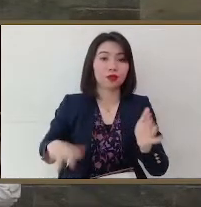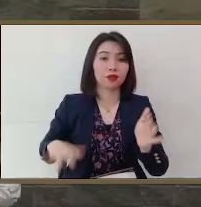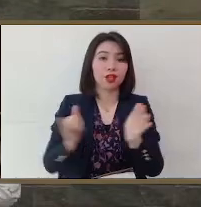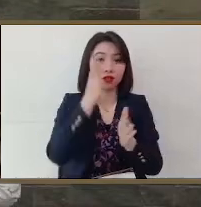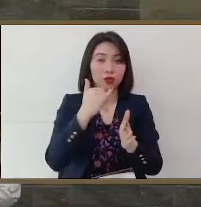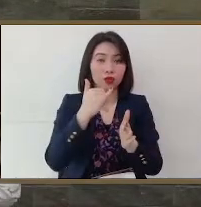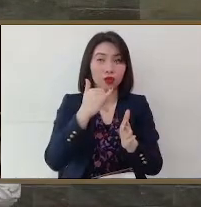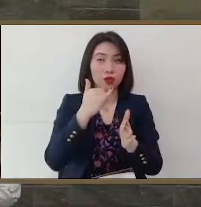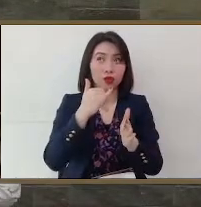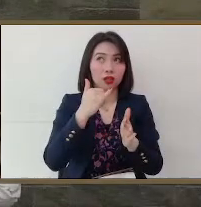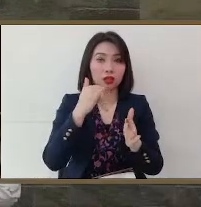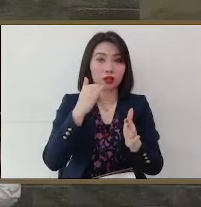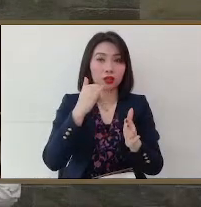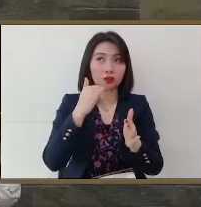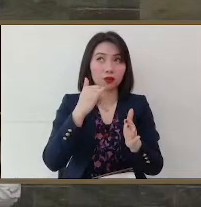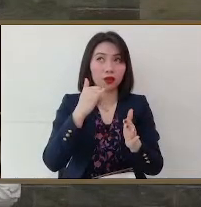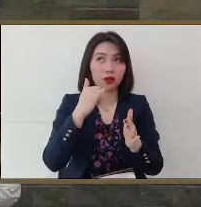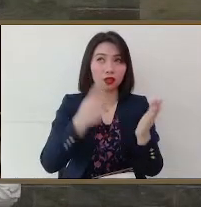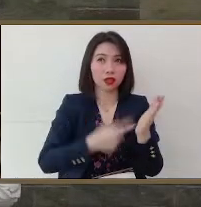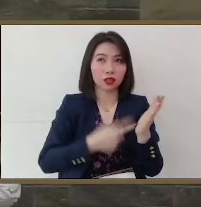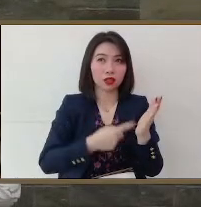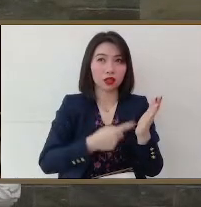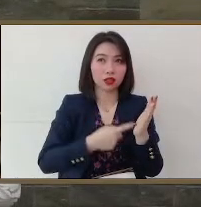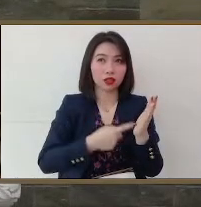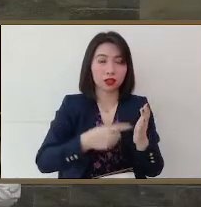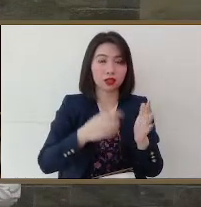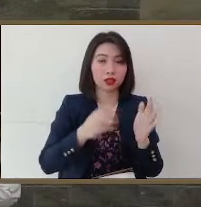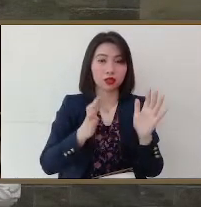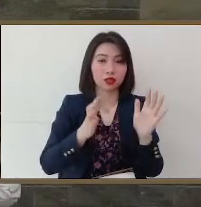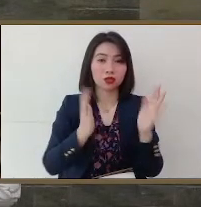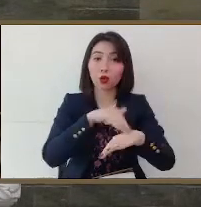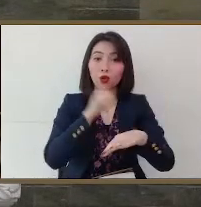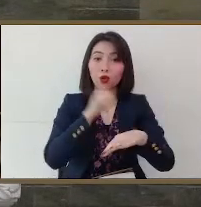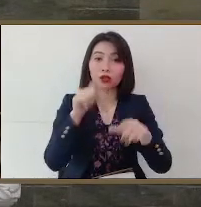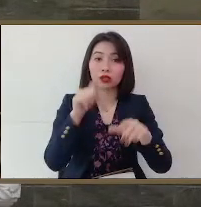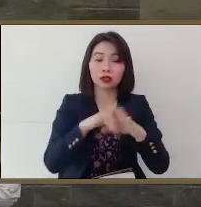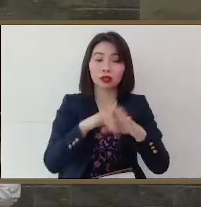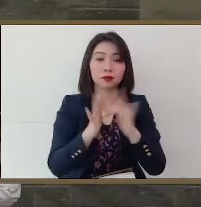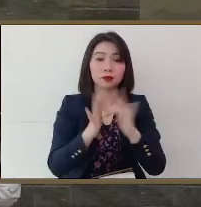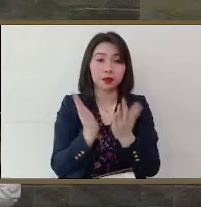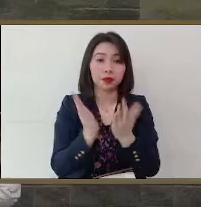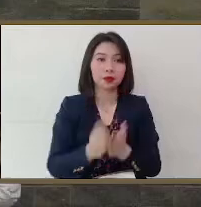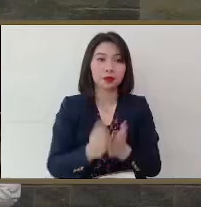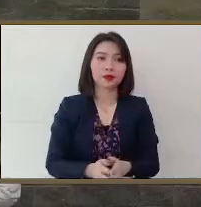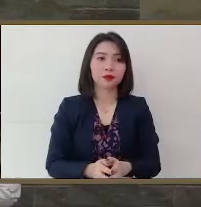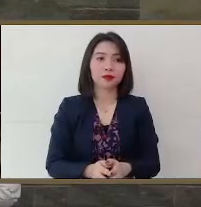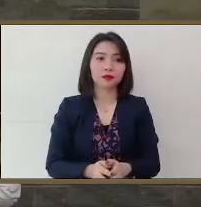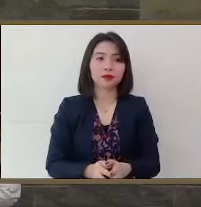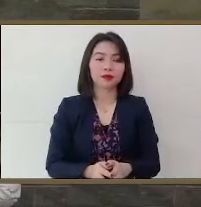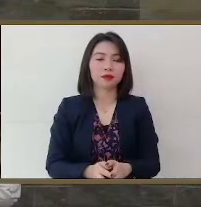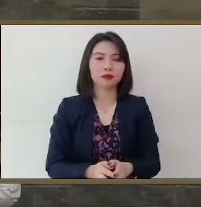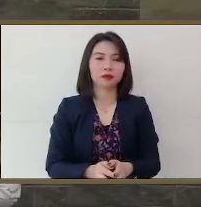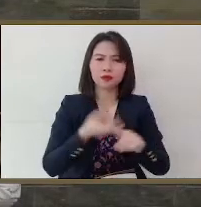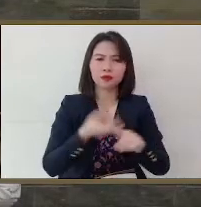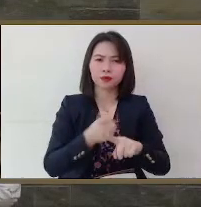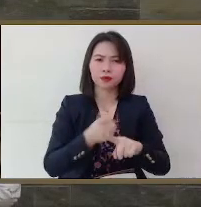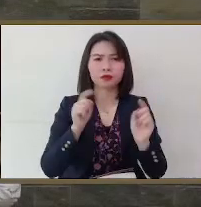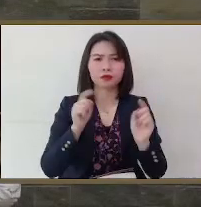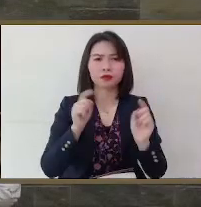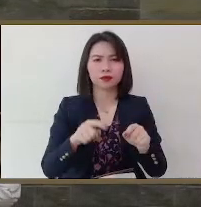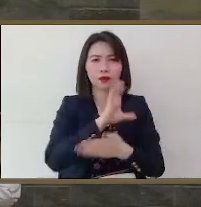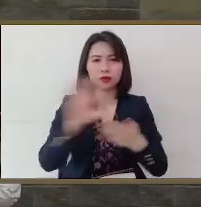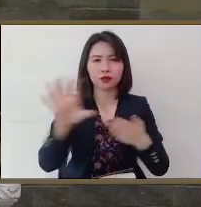Bible. Okay? Now, because from the very beginning of the passage or from this chapter, makikita niyo po yung